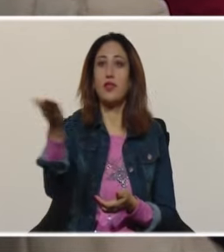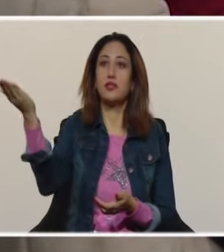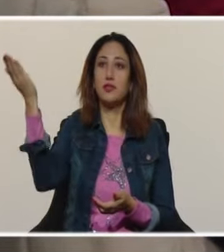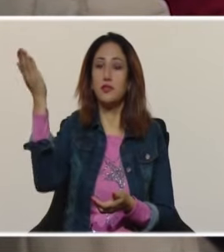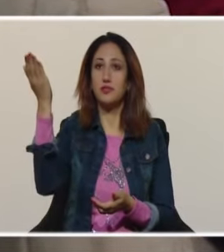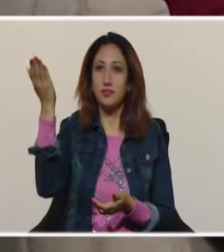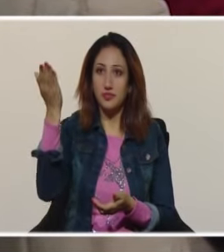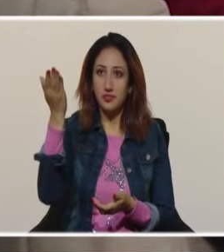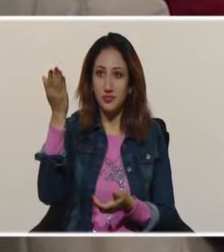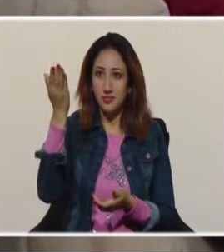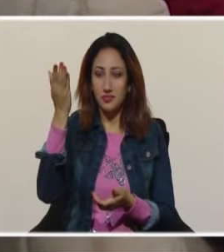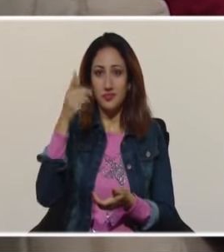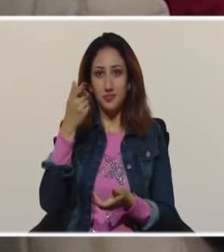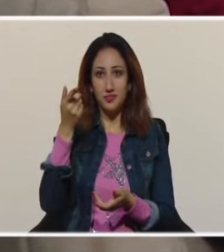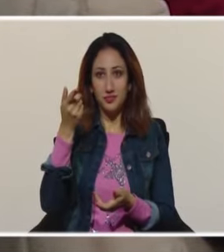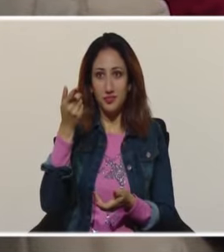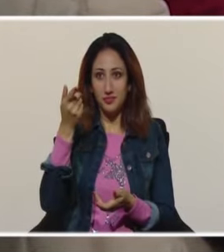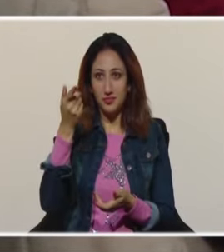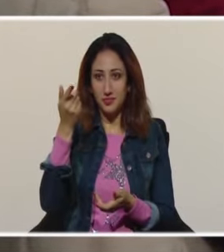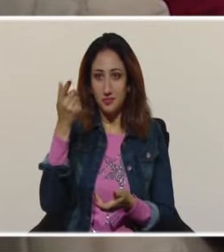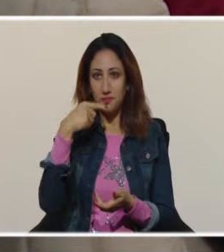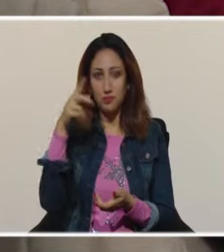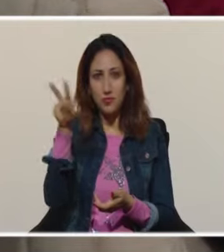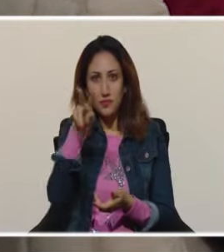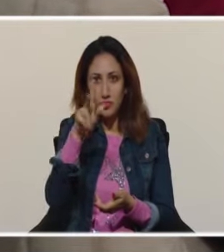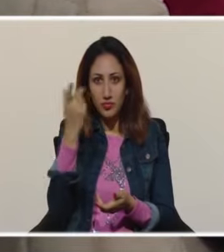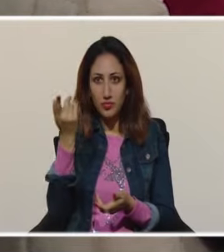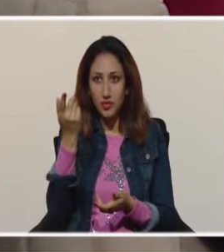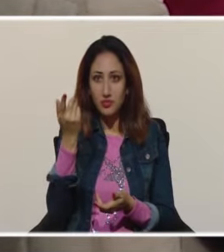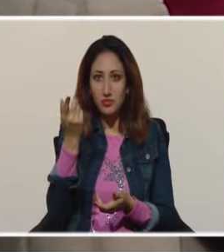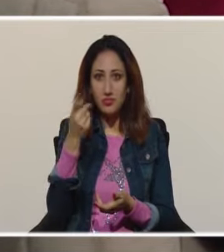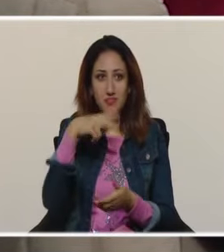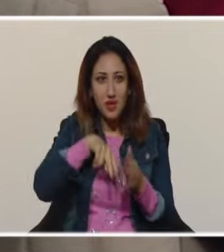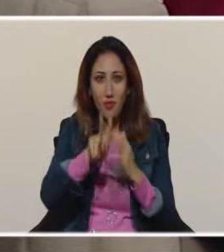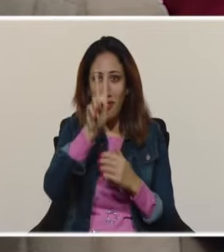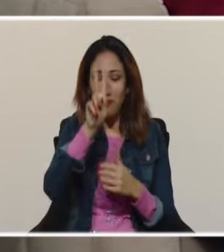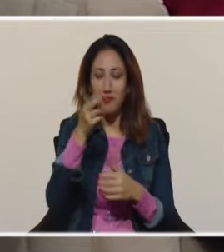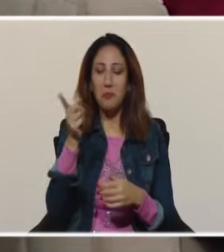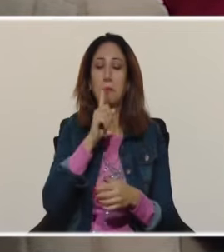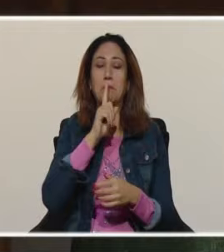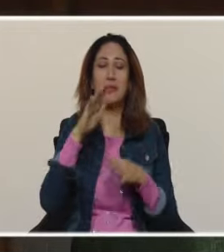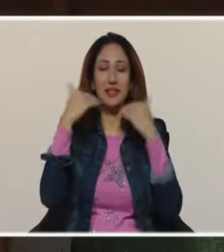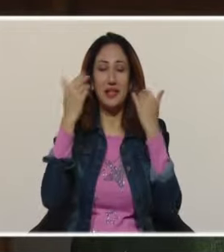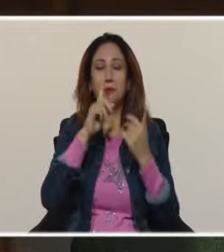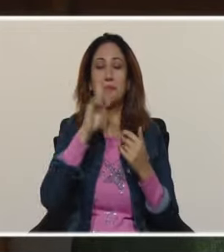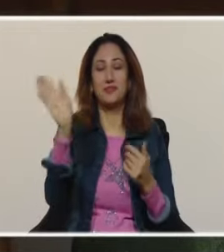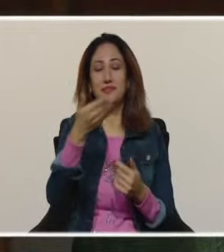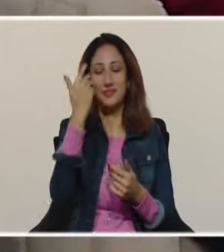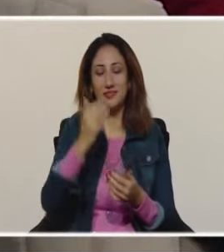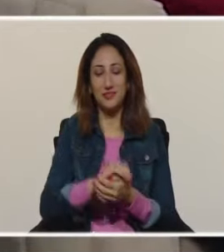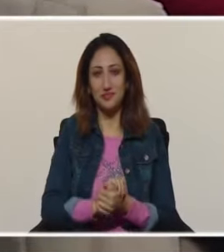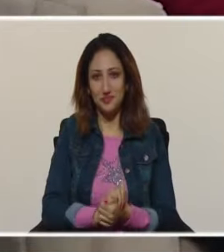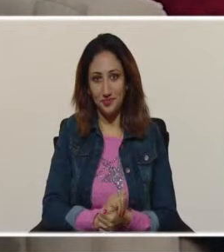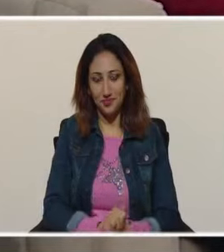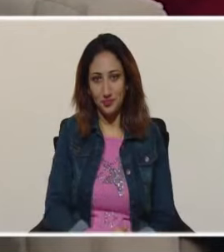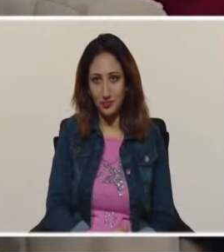طبعا بعد كده دخلت خرجت انا وهو بص علينا ايه ده في ايه نضحك ونمشي على طول بنحب نعمل فيهم مقلب جديد وفي مقلب تاني